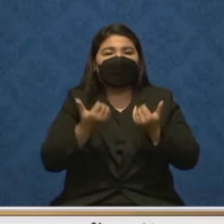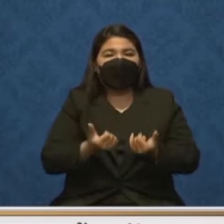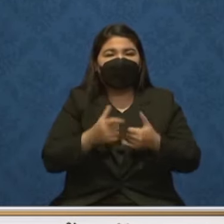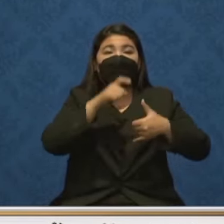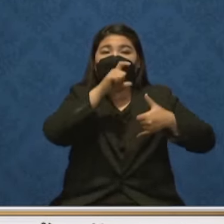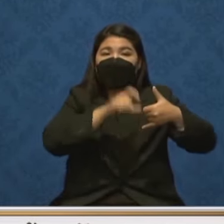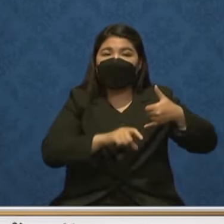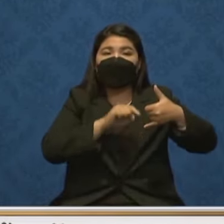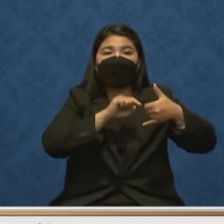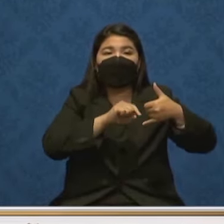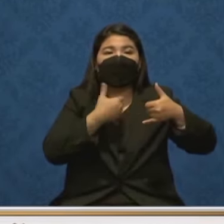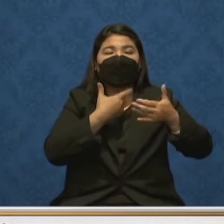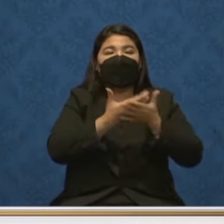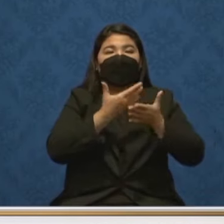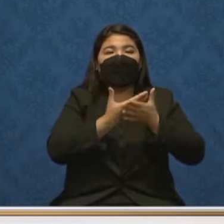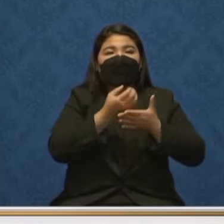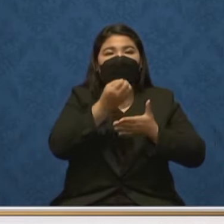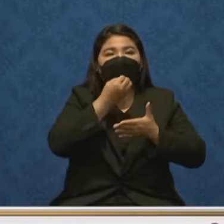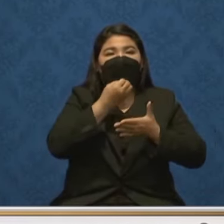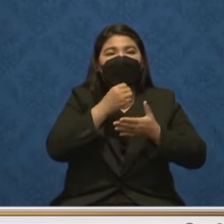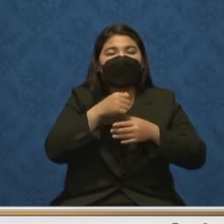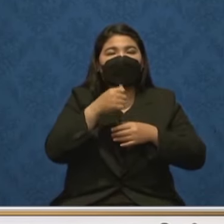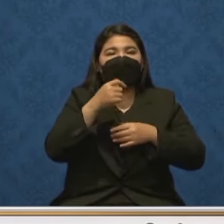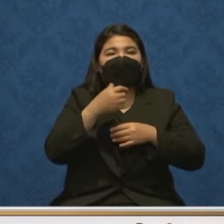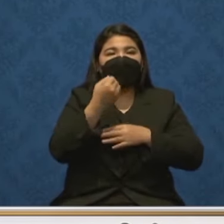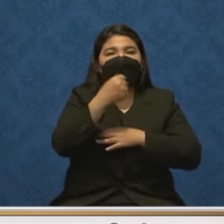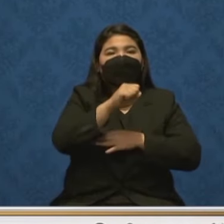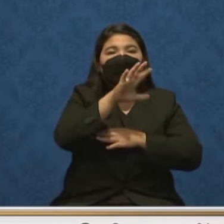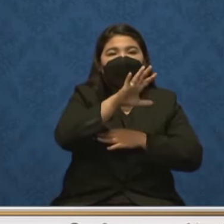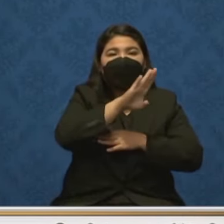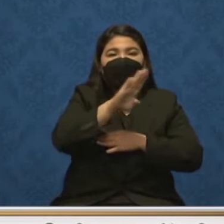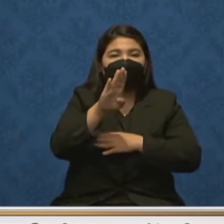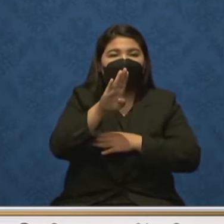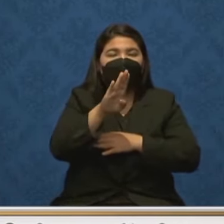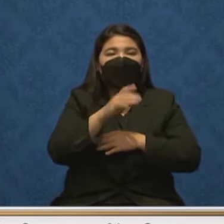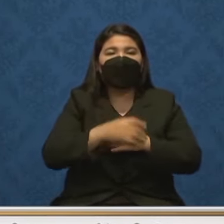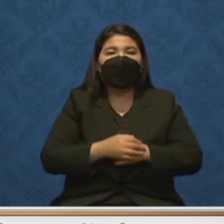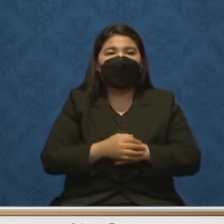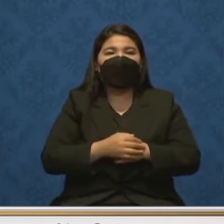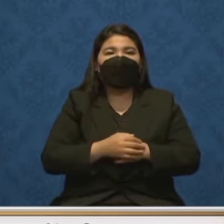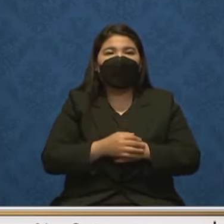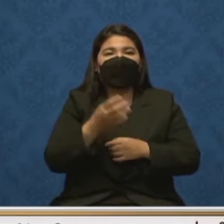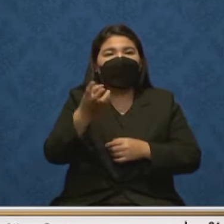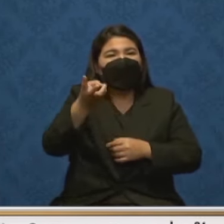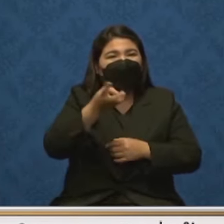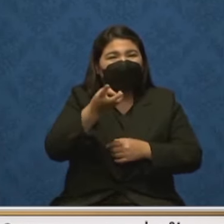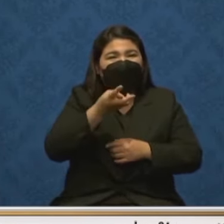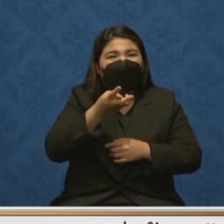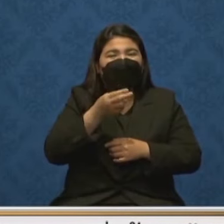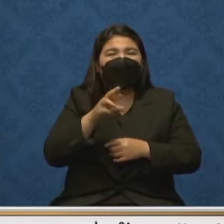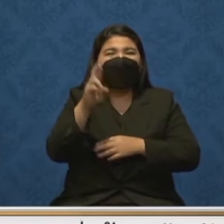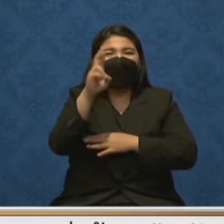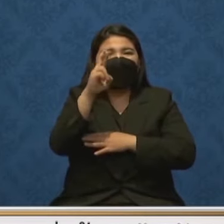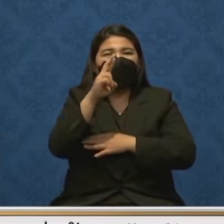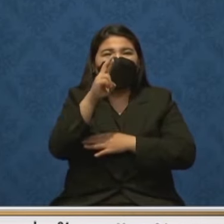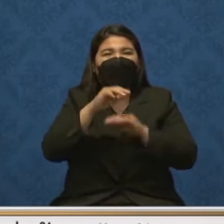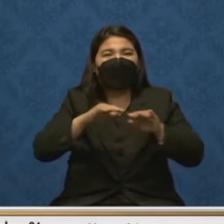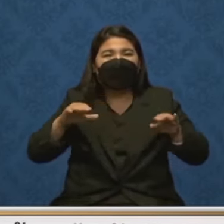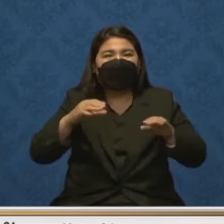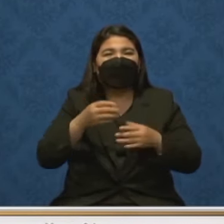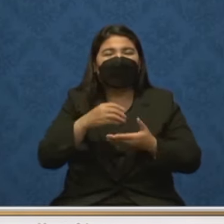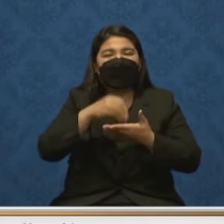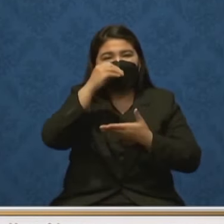ในเรือนจำนะคะได้ค่าอาหารเฉลี่ยแล้วมื้อละ 15บาทต่อคนค่ะเด็กน้อยกว่าค่าอาหารกลางวันนักเรียนเล็กใน